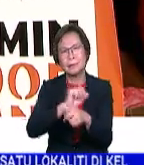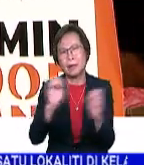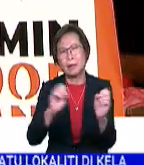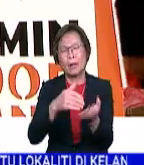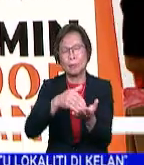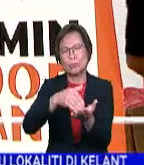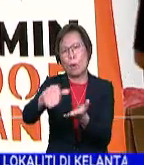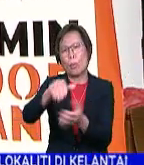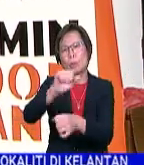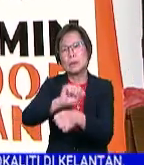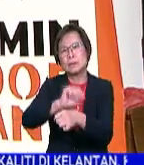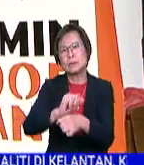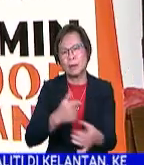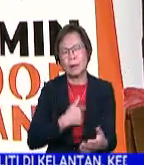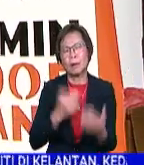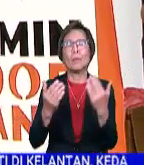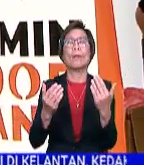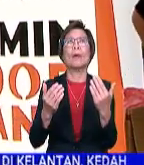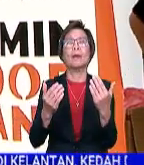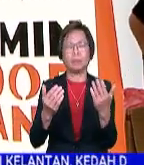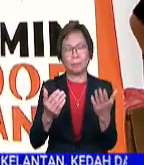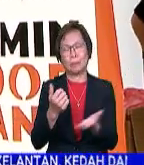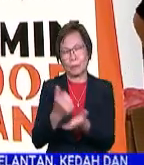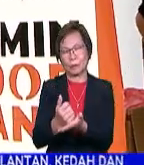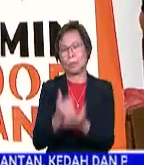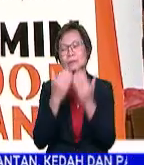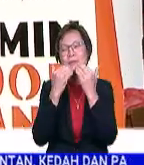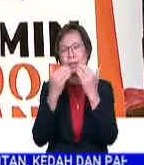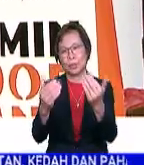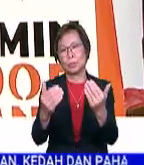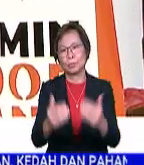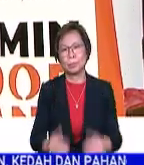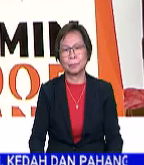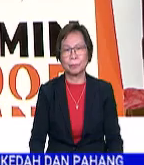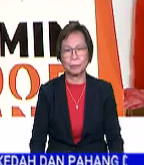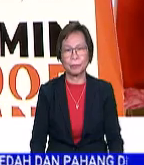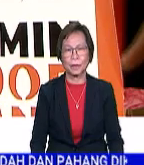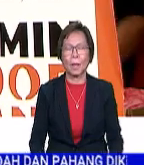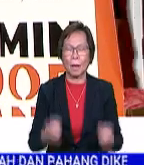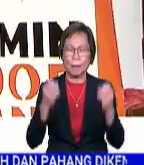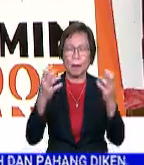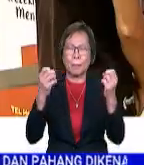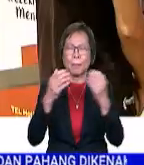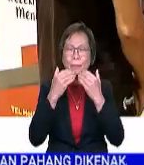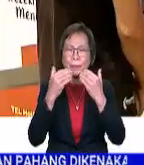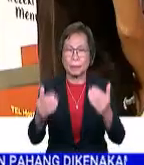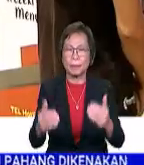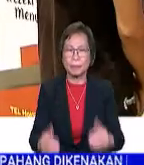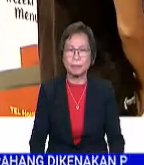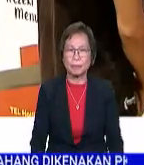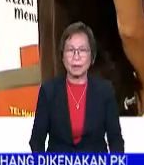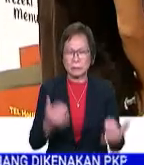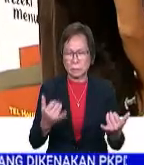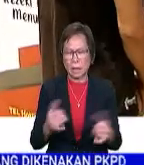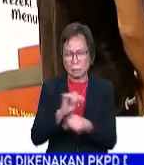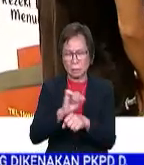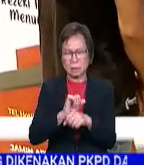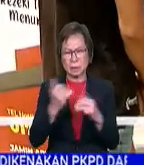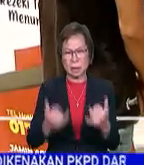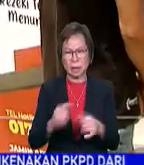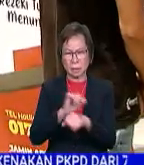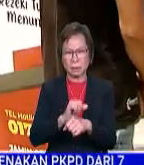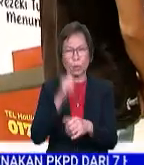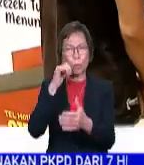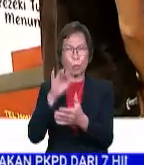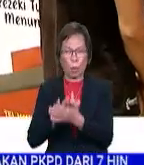kena stroke. Jadi alhamdulillah lah kalau ada bantuan macam ni kan. Syukur lah, alhamdulillah. Banyak-banyak terima kasih lah macam tu. Sekarang ni tak bekerja sebab saya memang